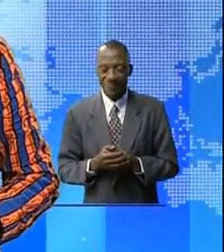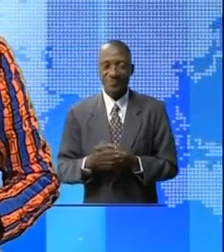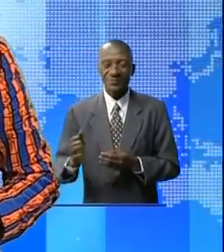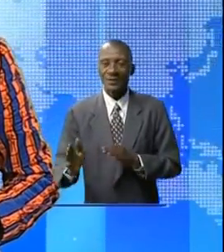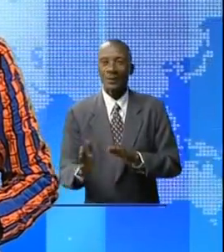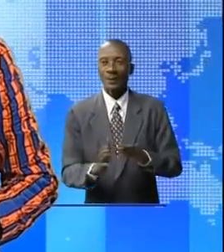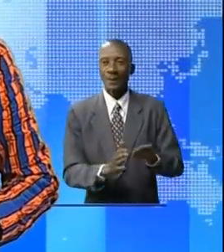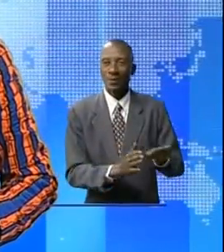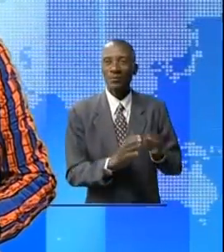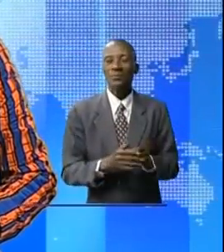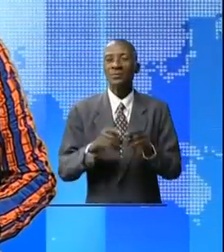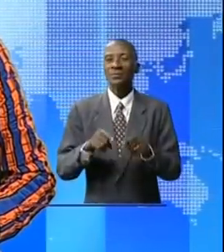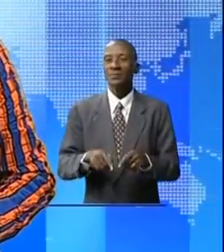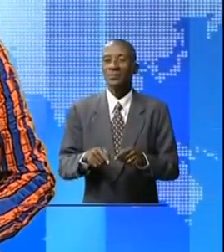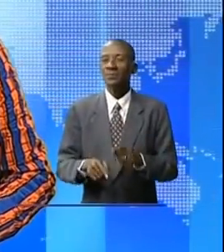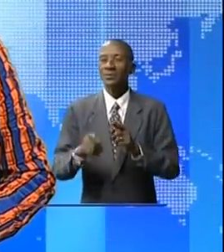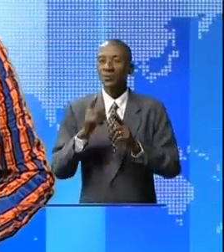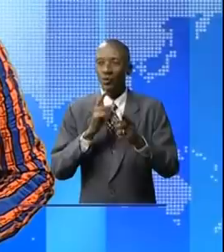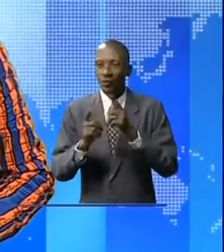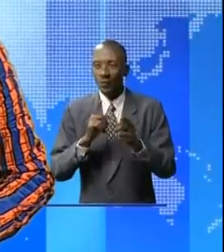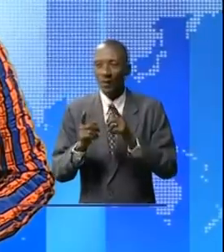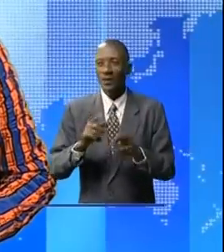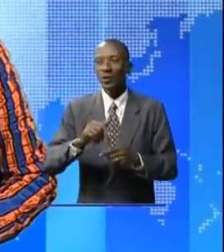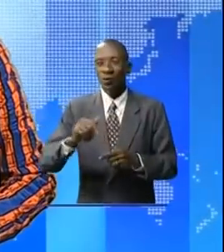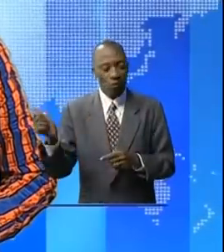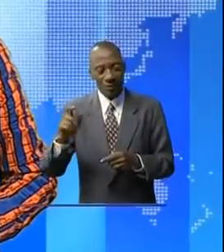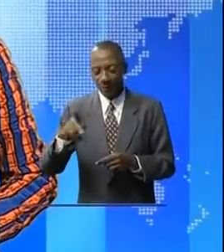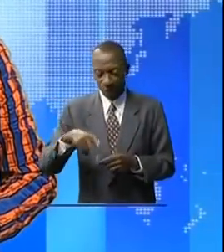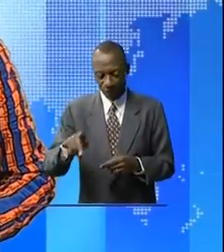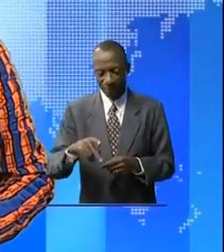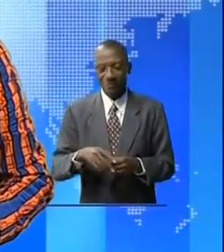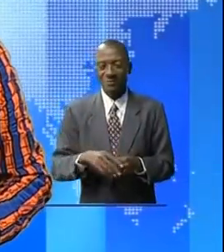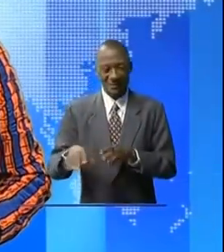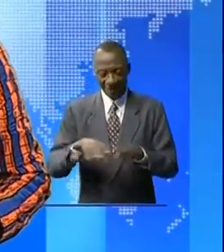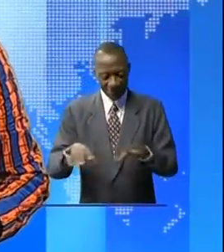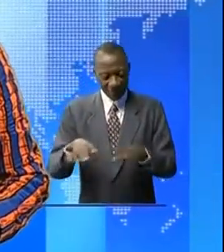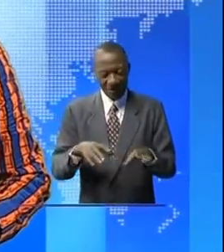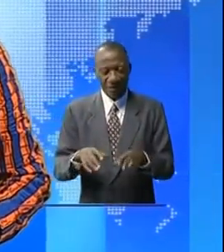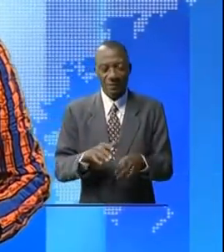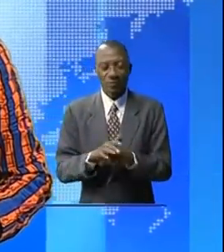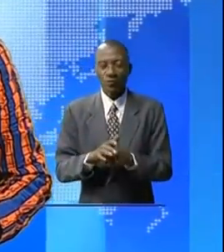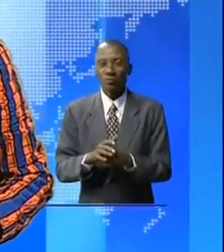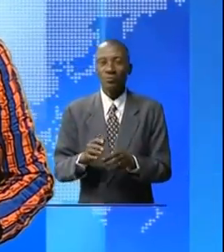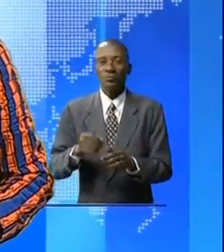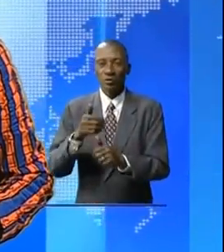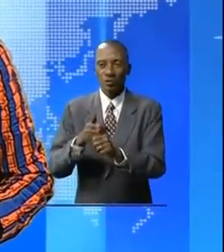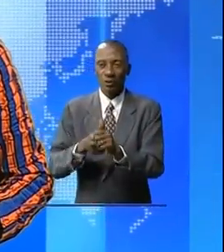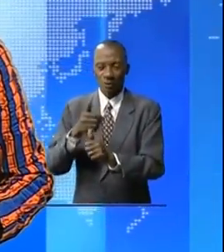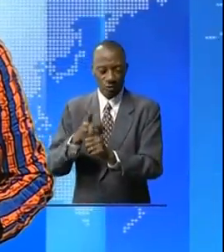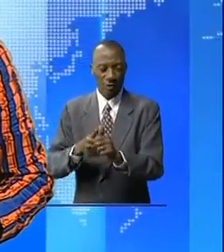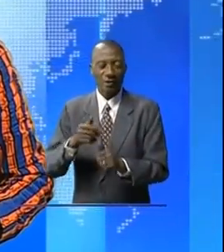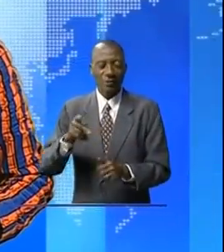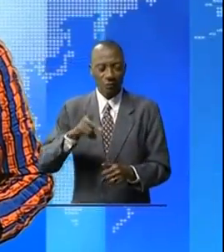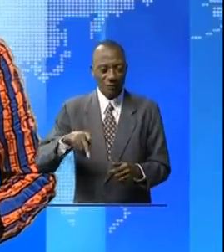pour la maximisation des recettes de l'État dans la province du Kwilu. C'est le vice-gouverneur qui a présidé la cérémonie d'ouverture